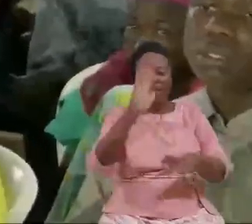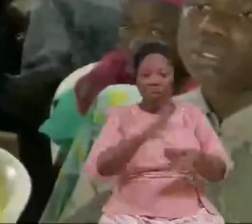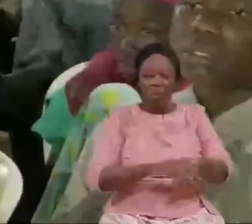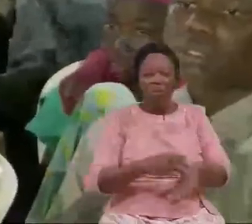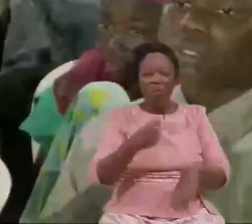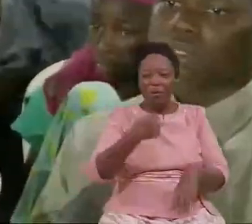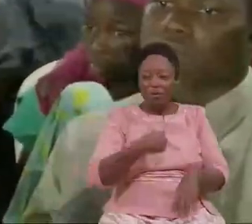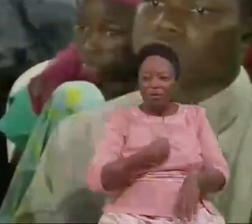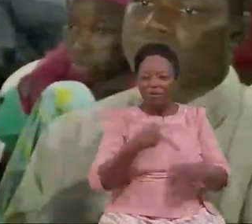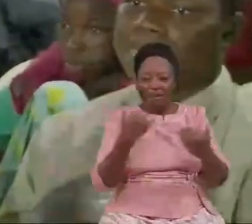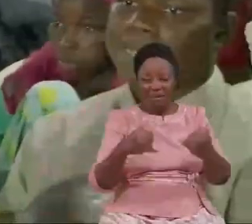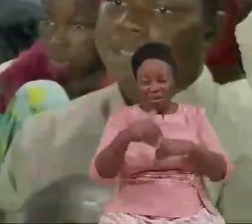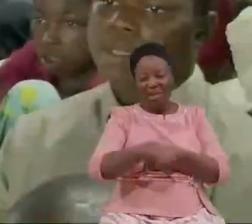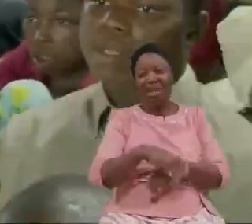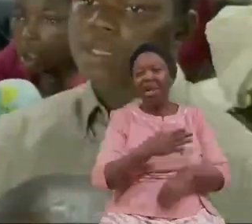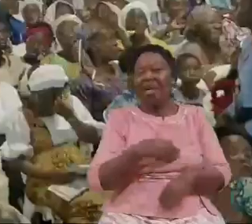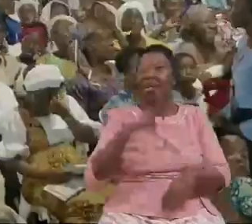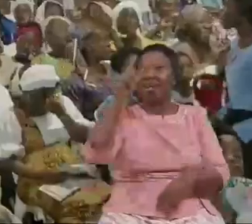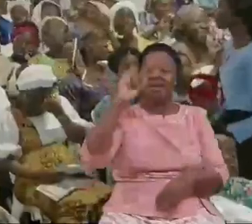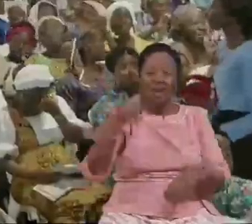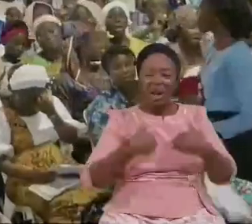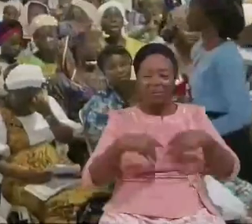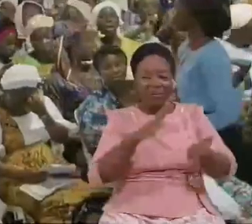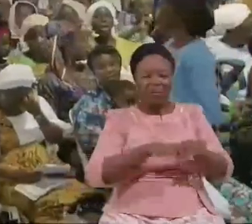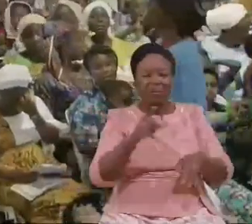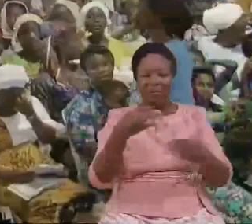au nom de Jésus